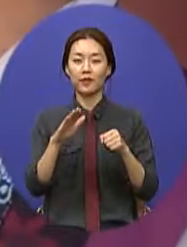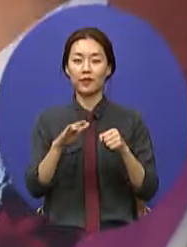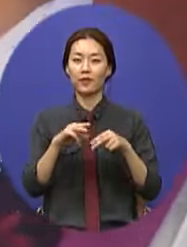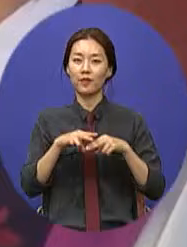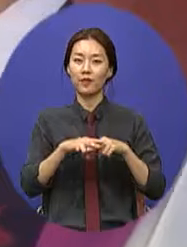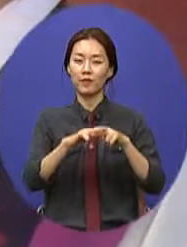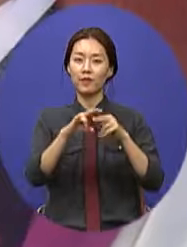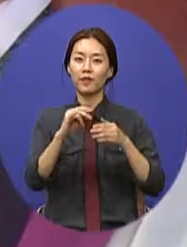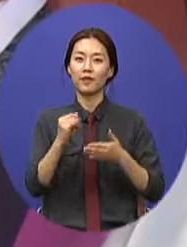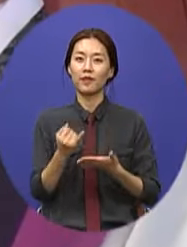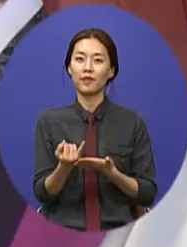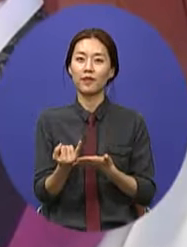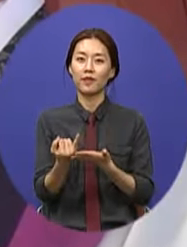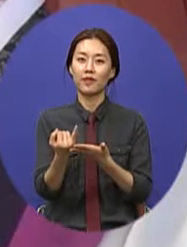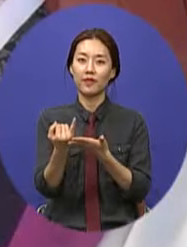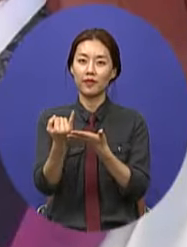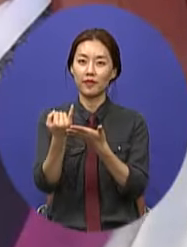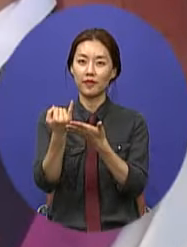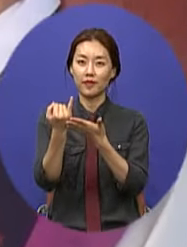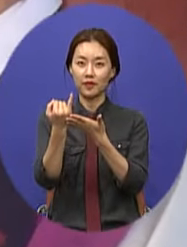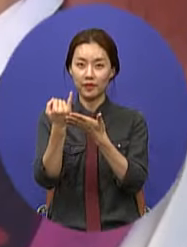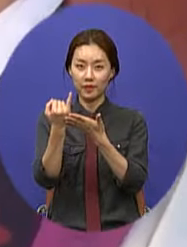사랑 춘향아